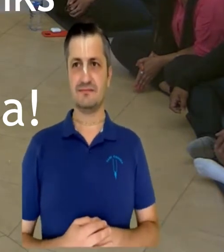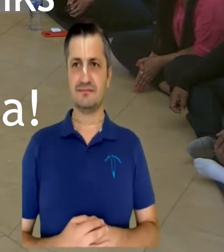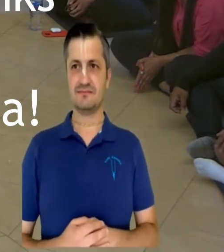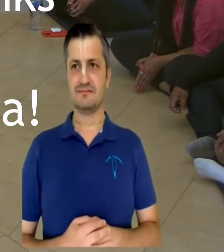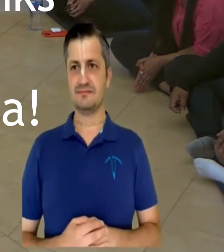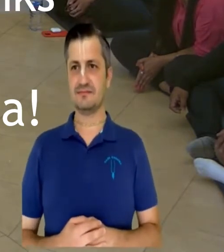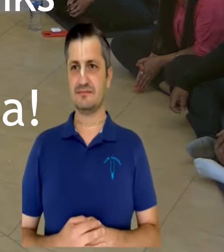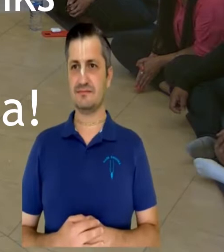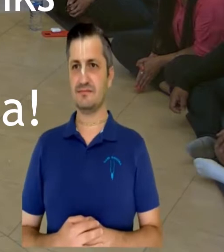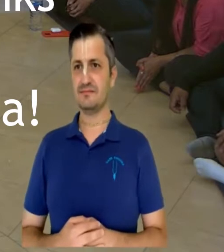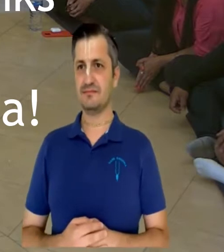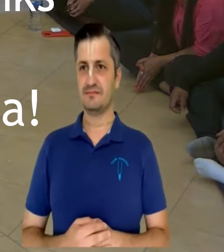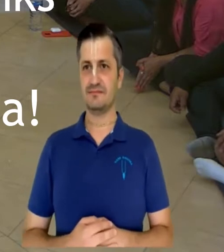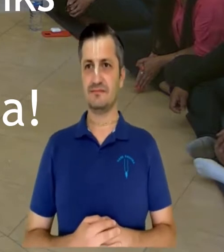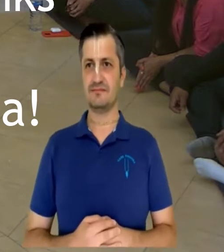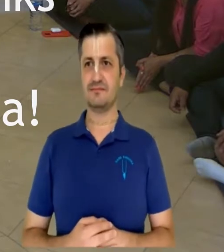बिहारी